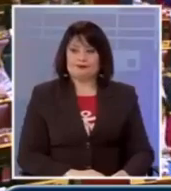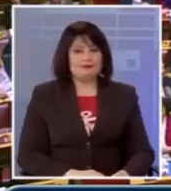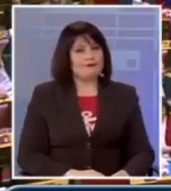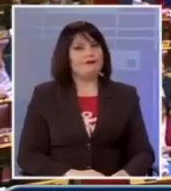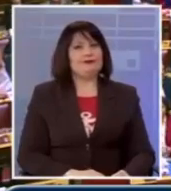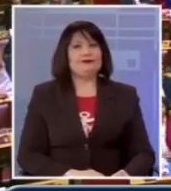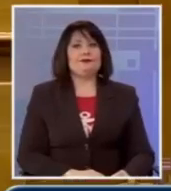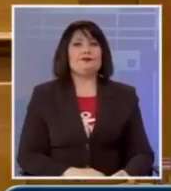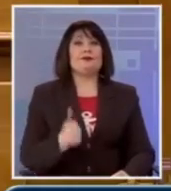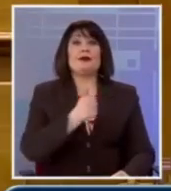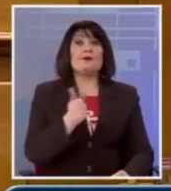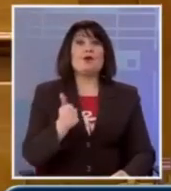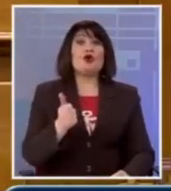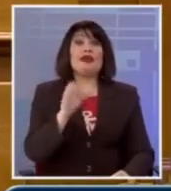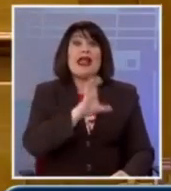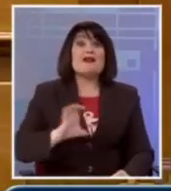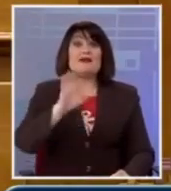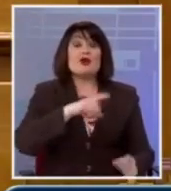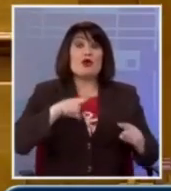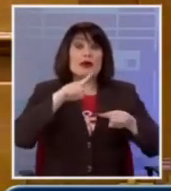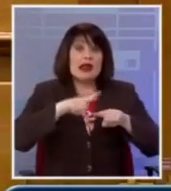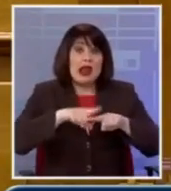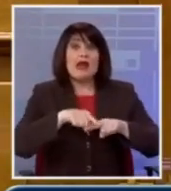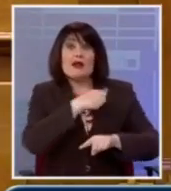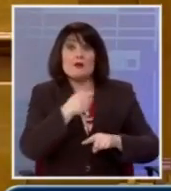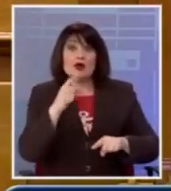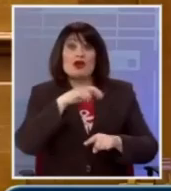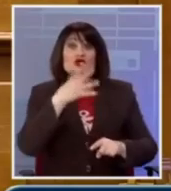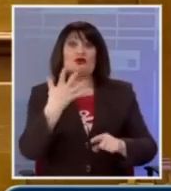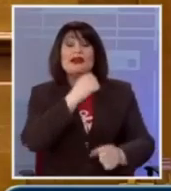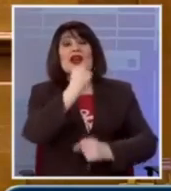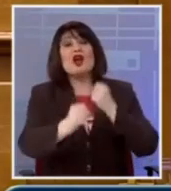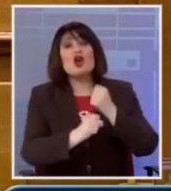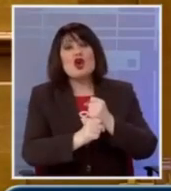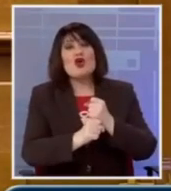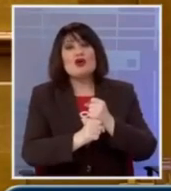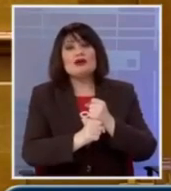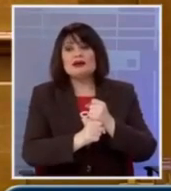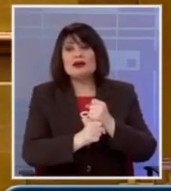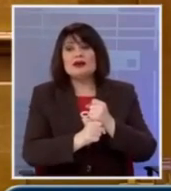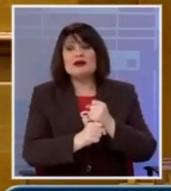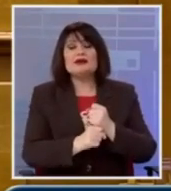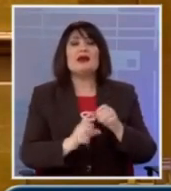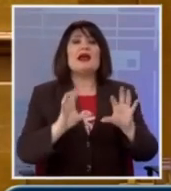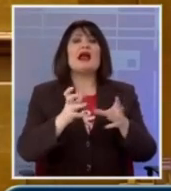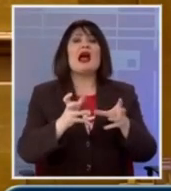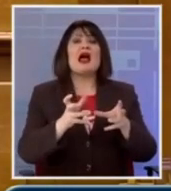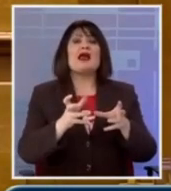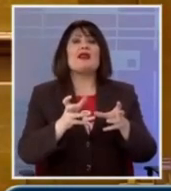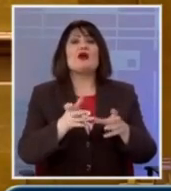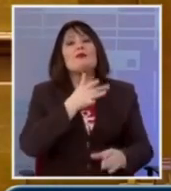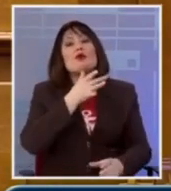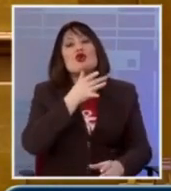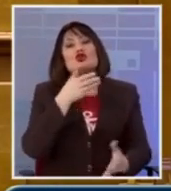Η μόνη ευρωπαϊκή χώρα που επί 25 χρόνια εργάζονται οι ραδιοτηλεοπτικοί σταθμοί με